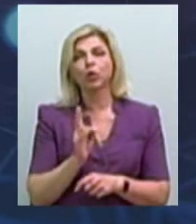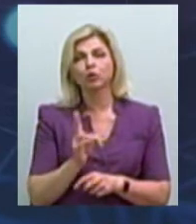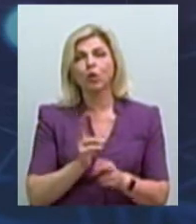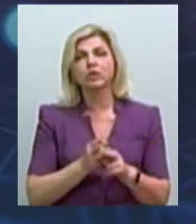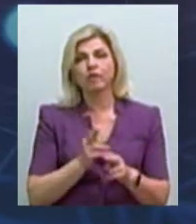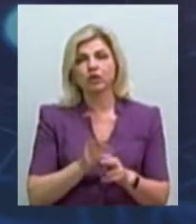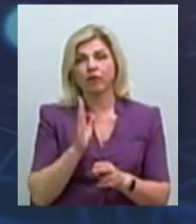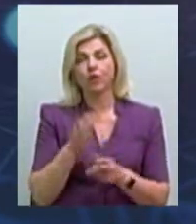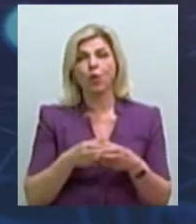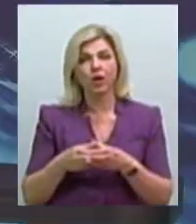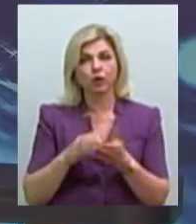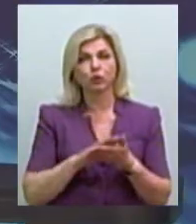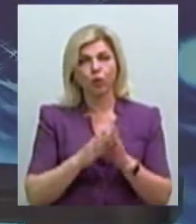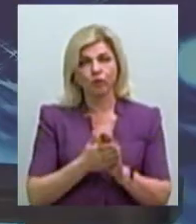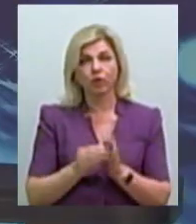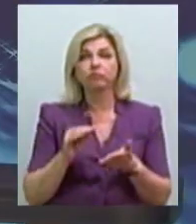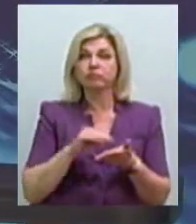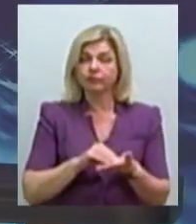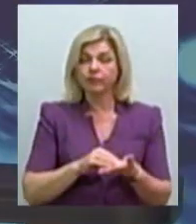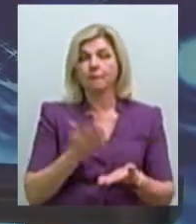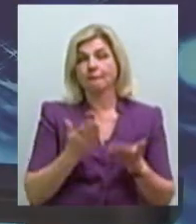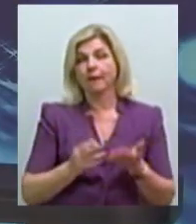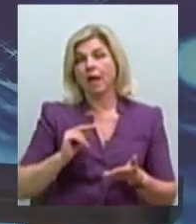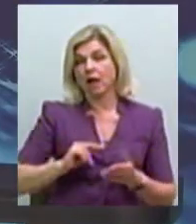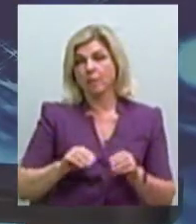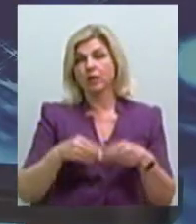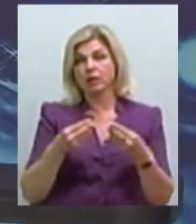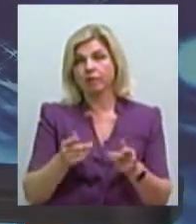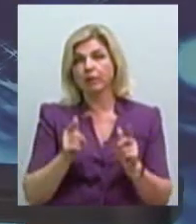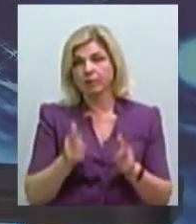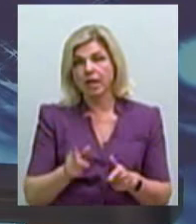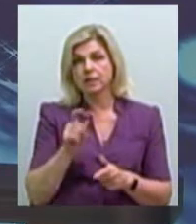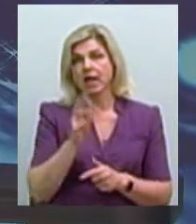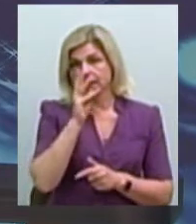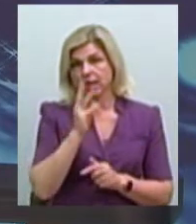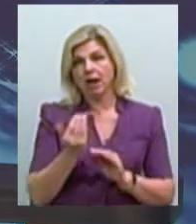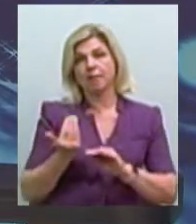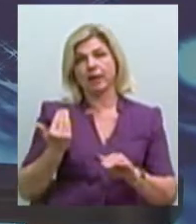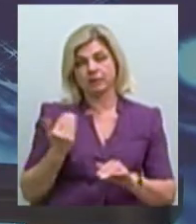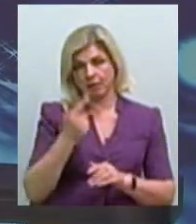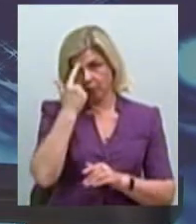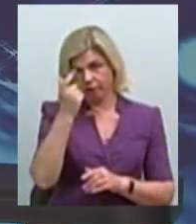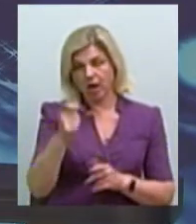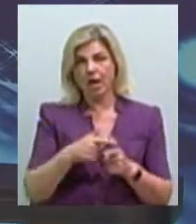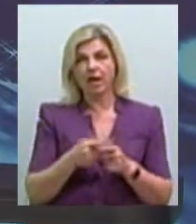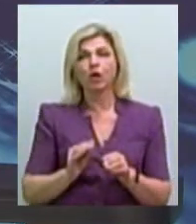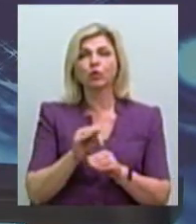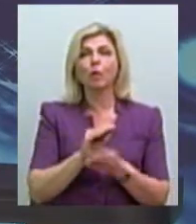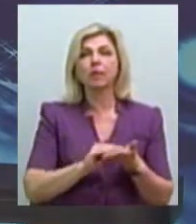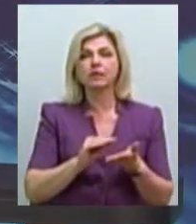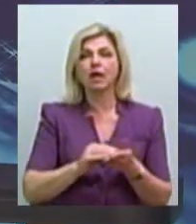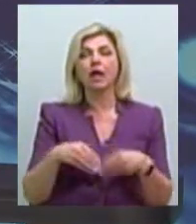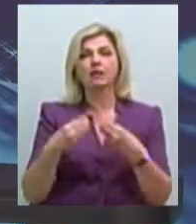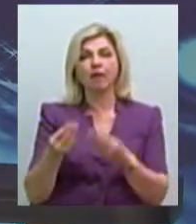в колективному договорі передбачити, якщо роботодавець на це піде, за 3 місяці попередити. Або вписати, що надавати